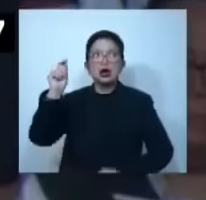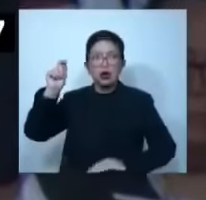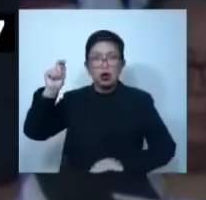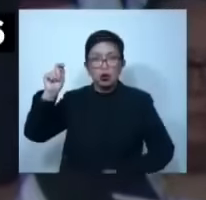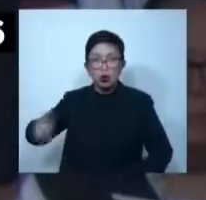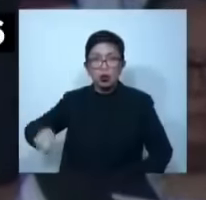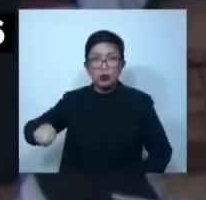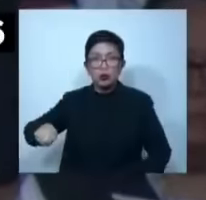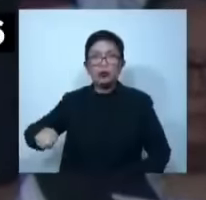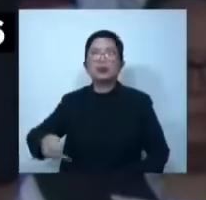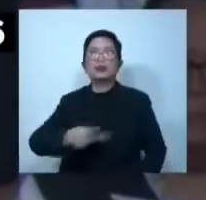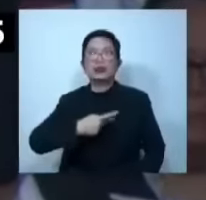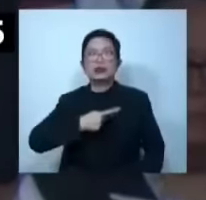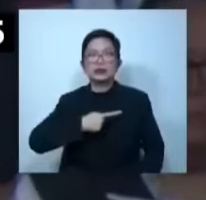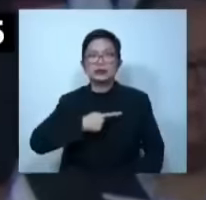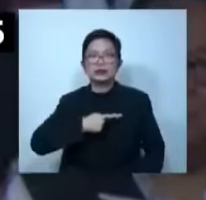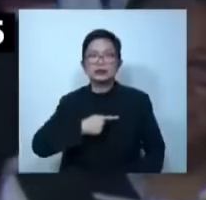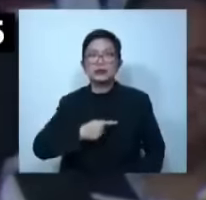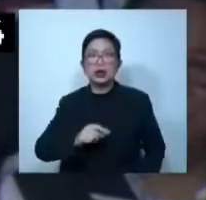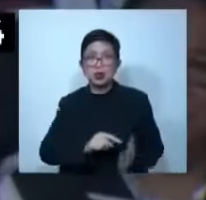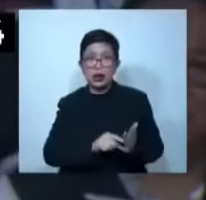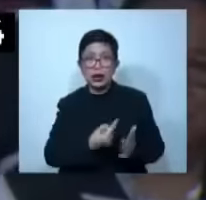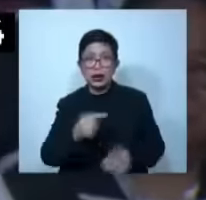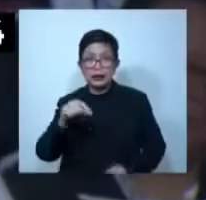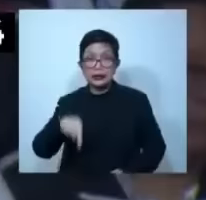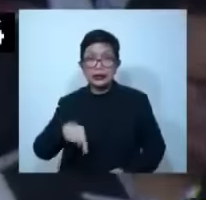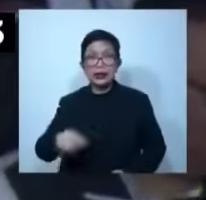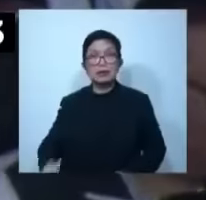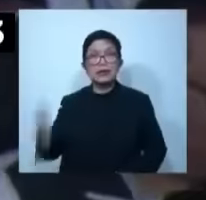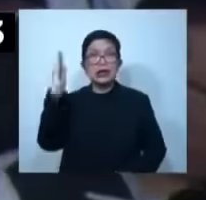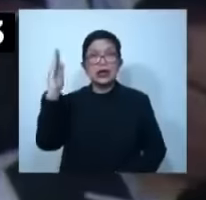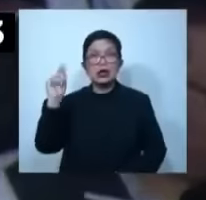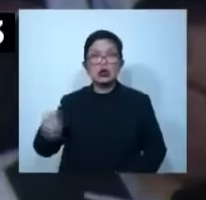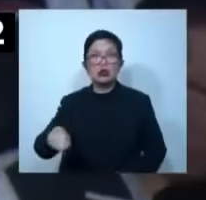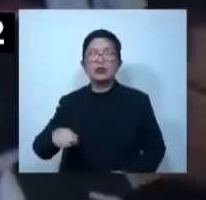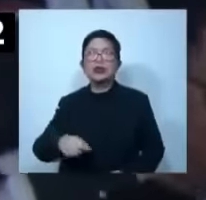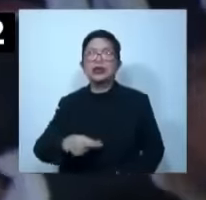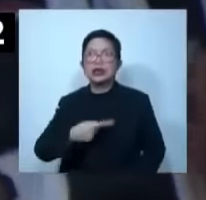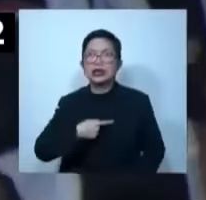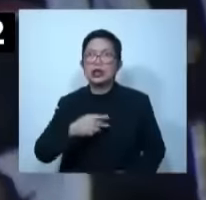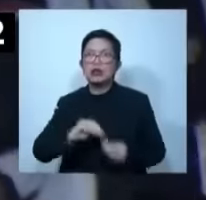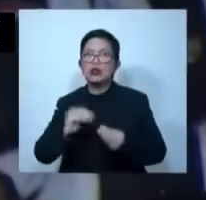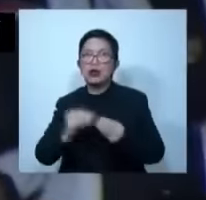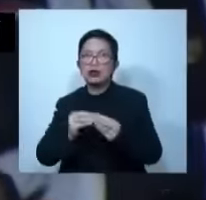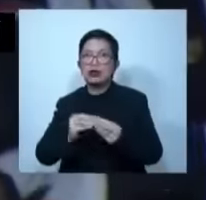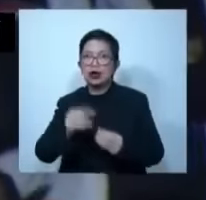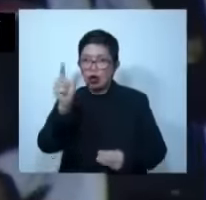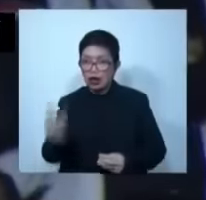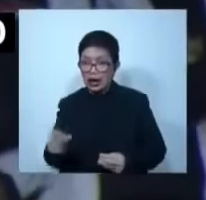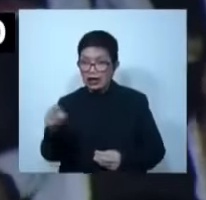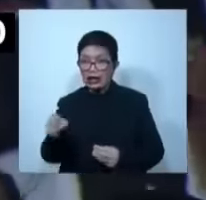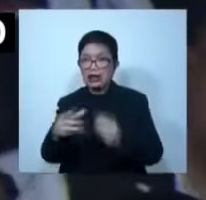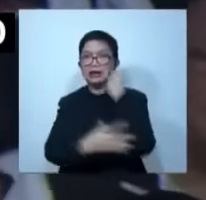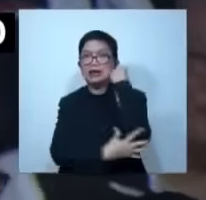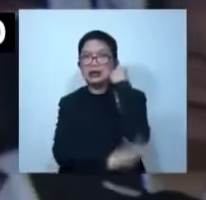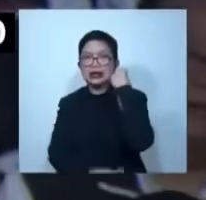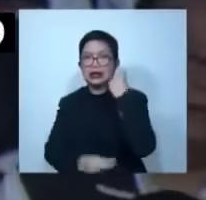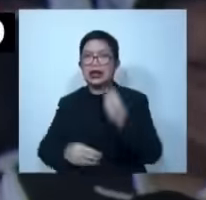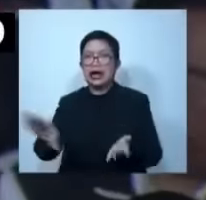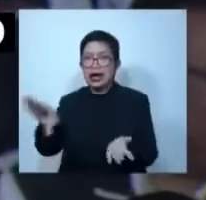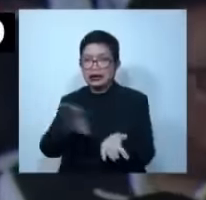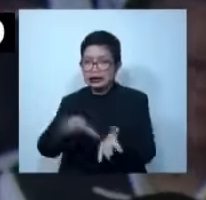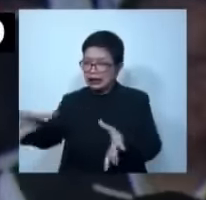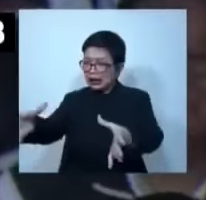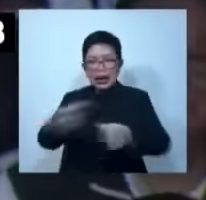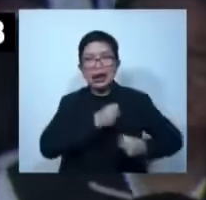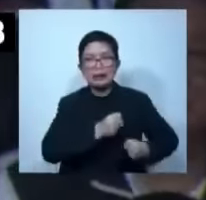saya mulai dari sini, maka yang mesti dilakukan adalah pemiskinan. Yang kedua, perampasan aset.